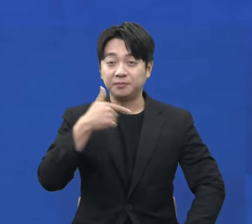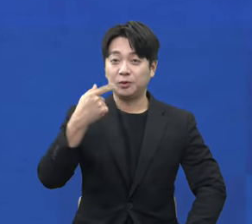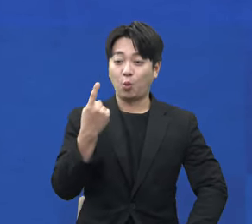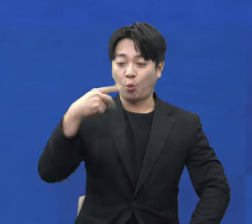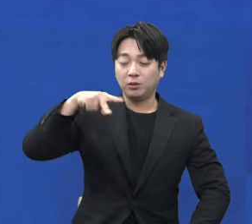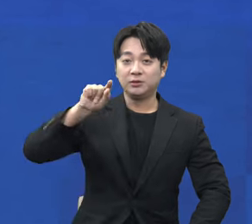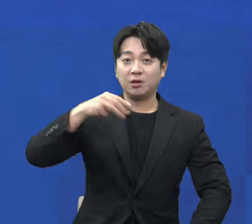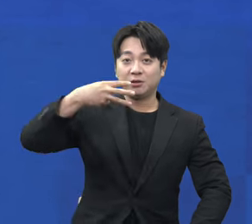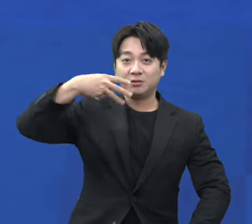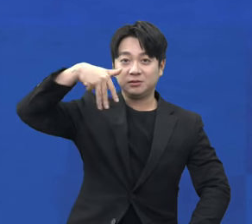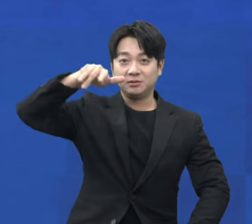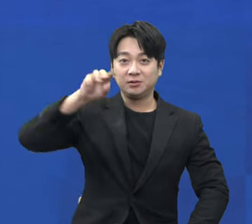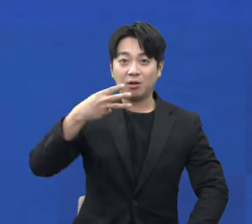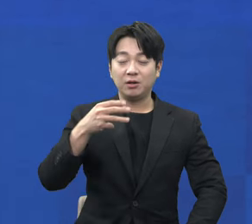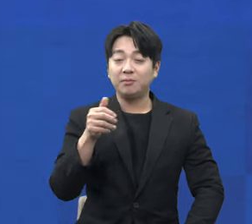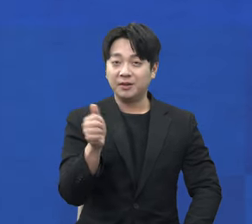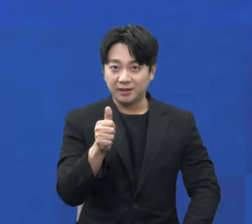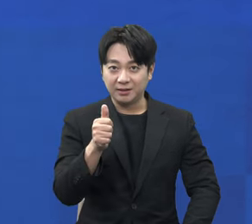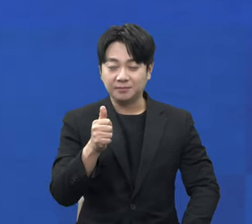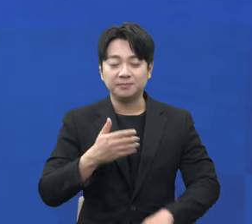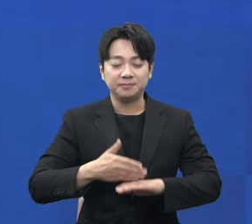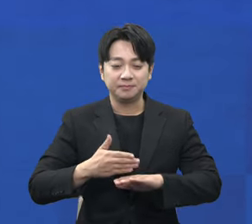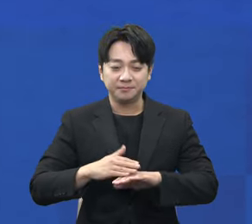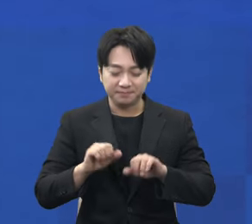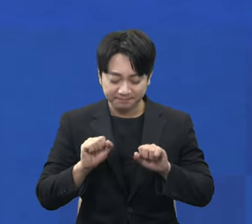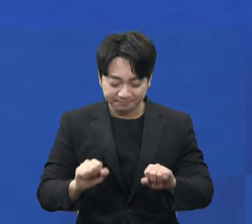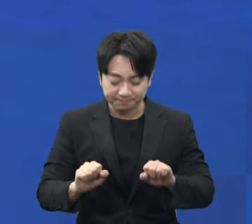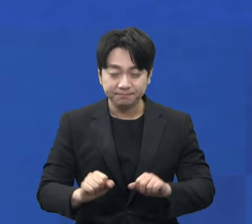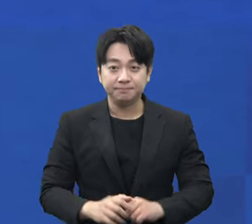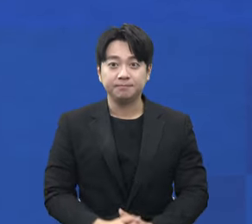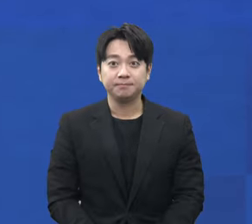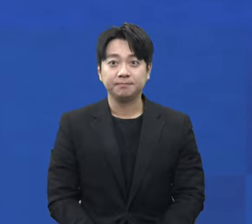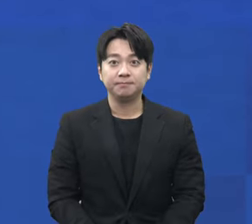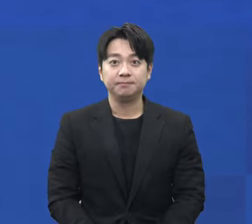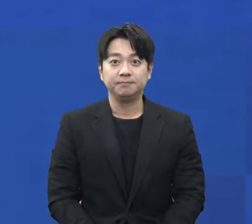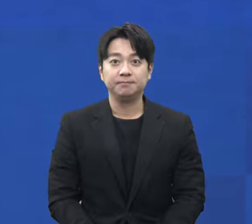노성철이었습니다. 감사합니다. 네, 감사합니다.